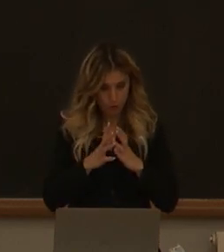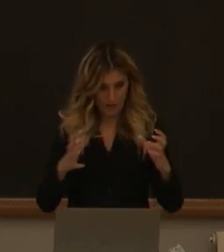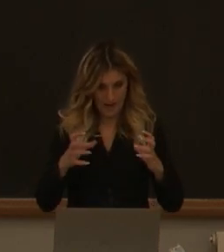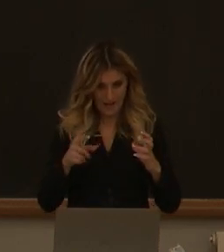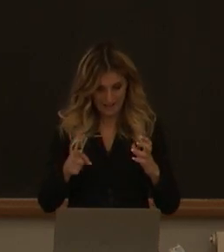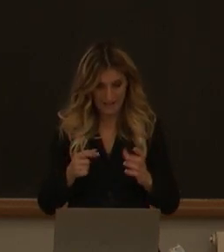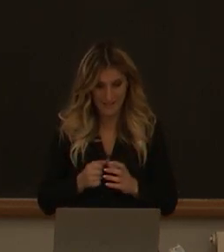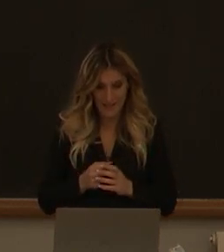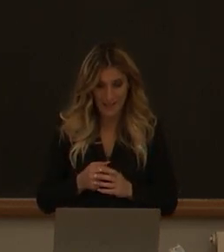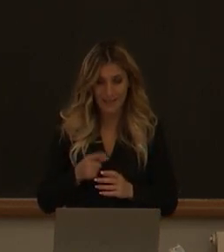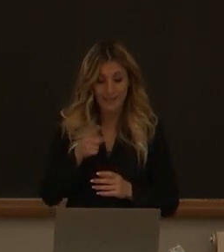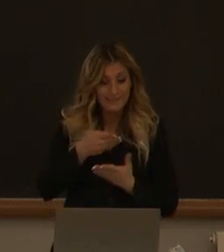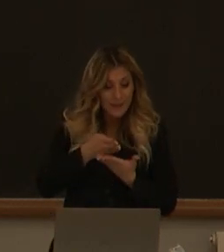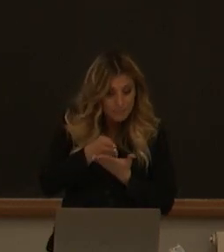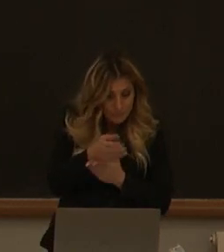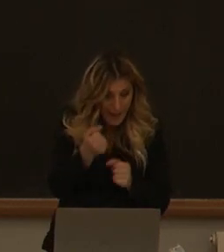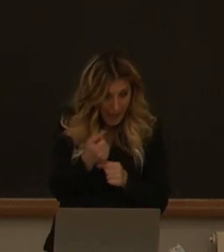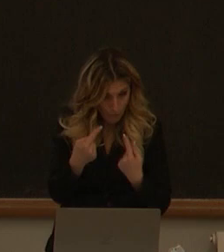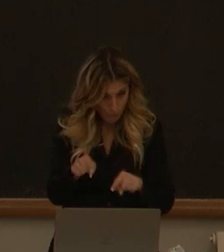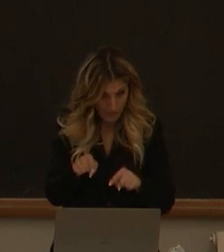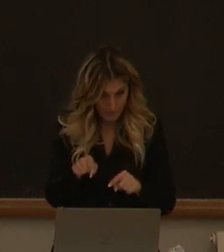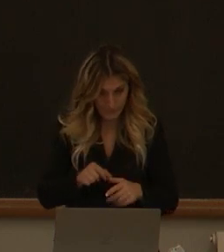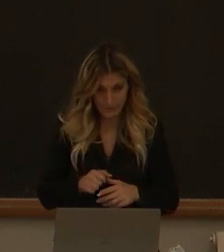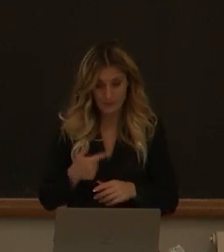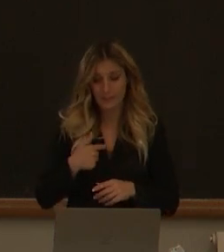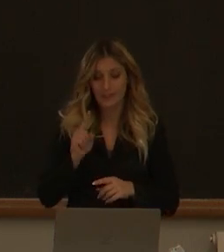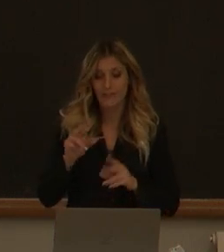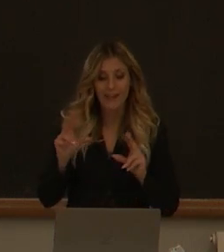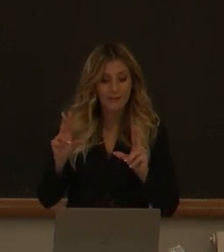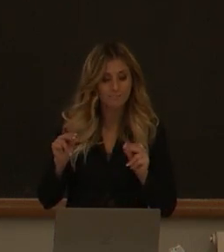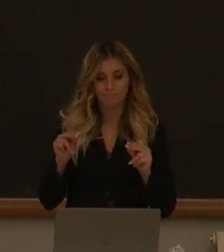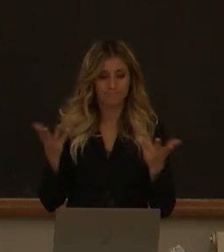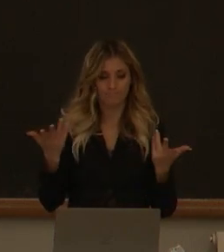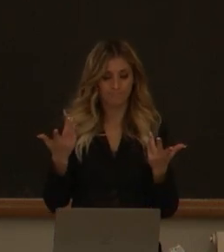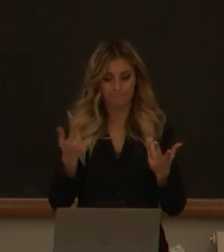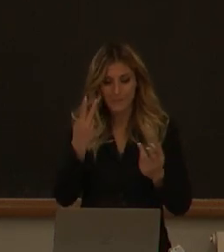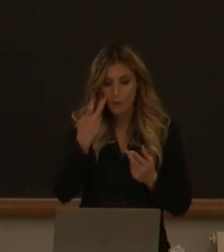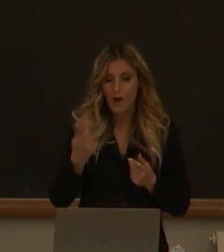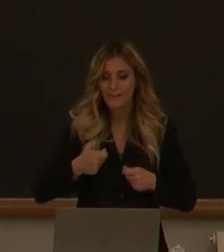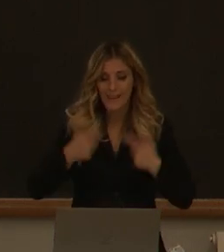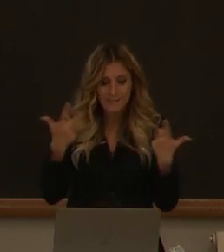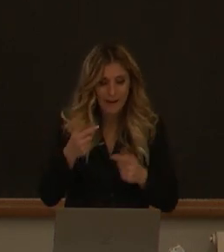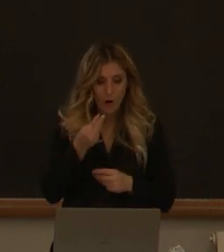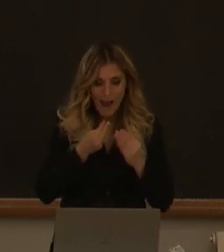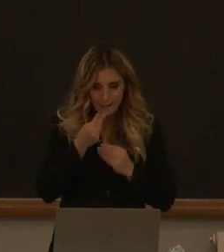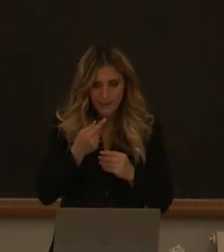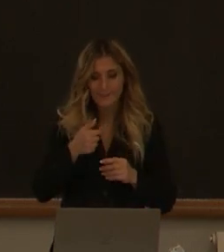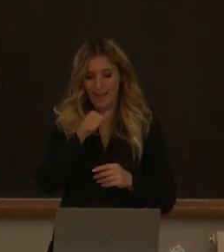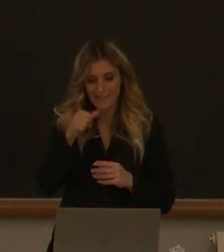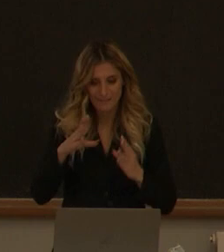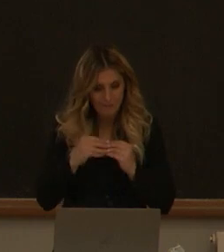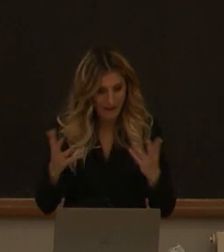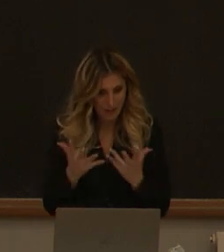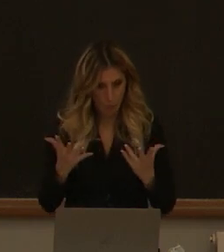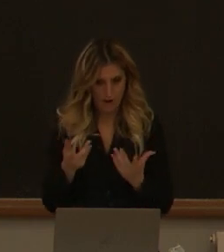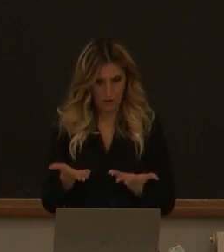operano in questa direzione, che diano quindi iniziative di recupero dell'eccedenza alimentare, e anche aiutare a definire